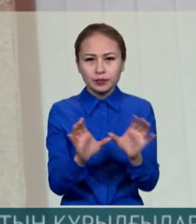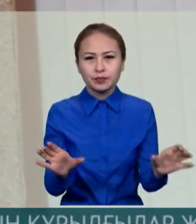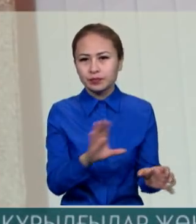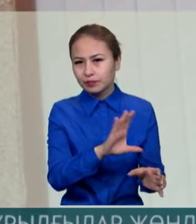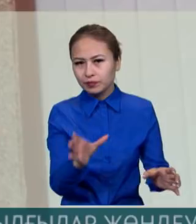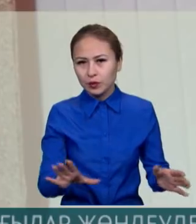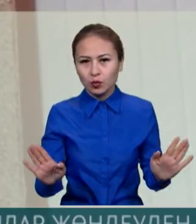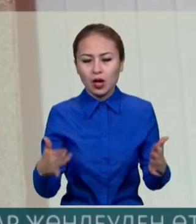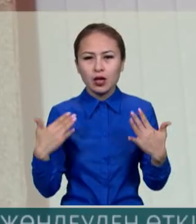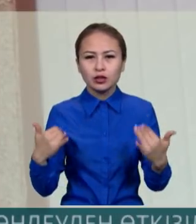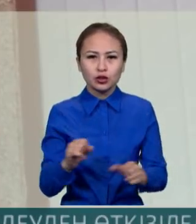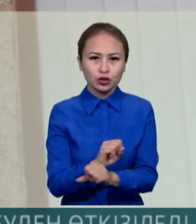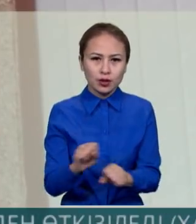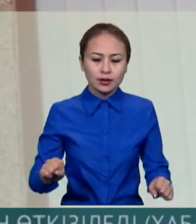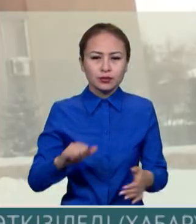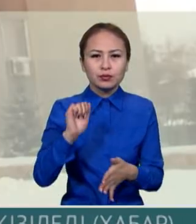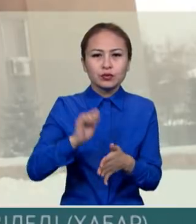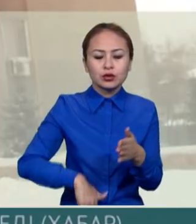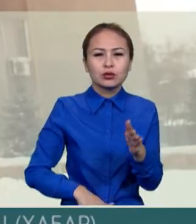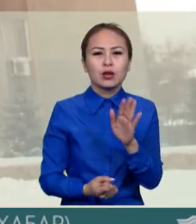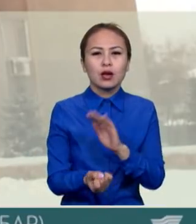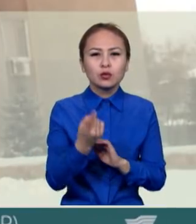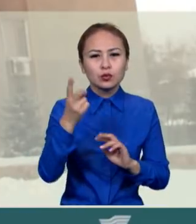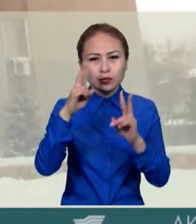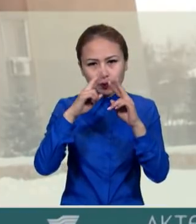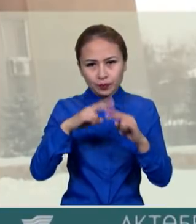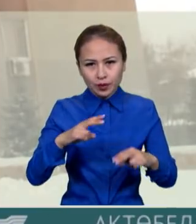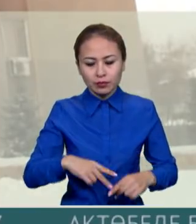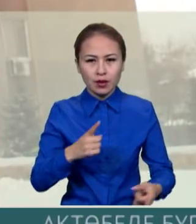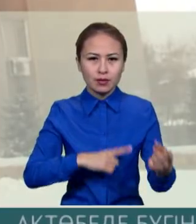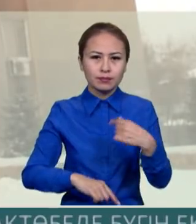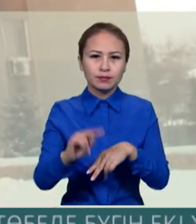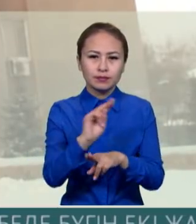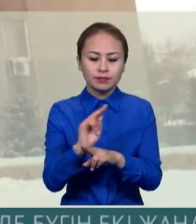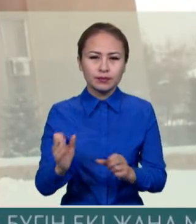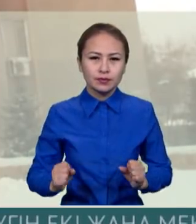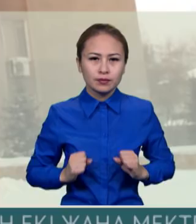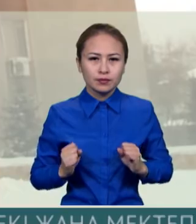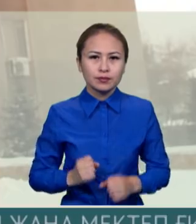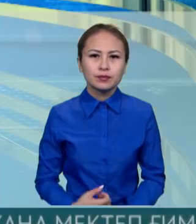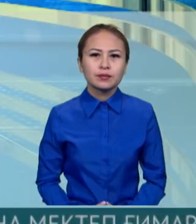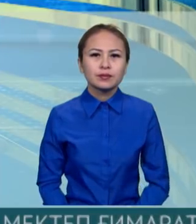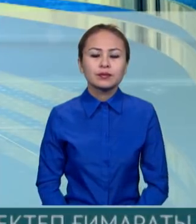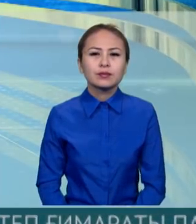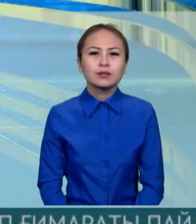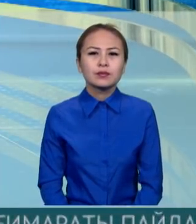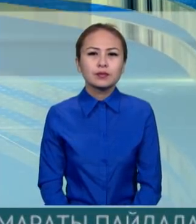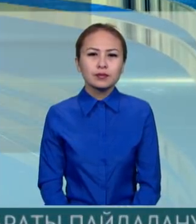таратады. Ал қазір жарылыстың нақты неден шыққаны тексеріліп, жылу беруді қалыпқа келтіру жұмыстары жүргізіліп жатыр.